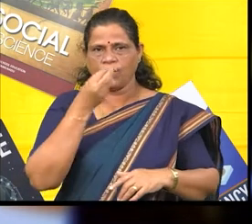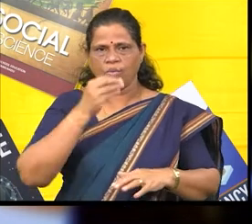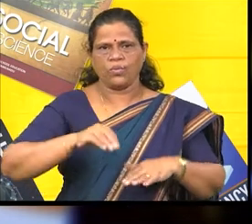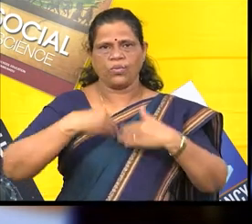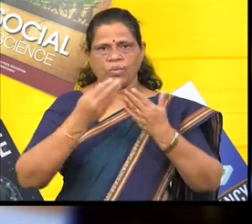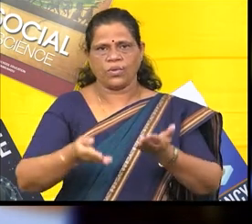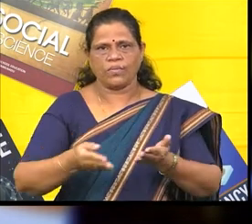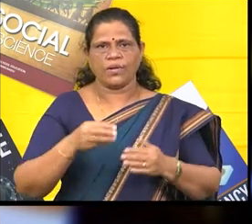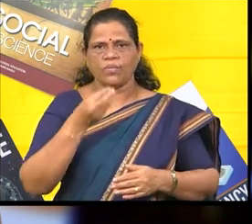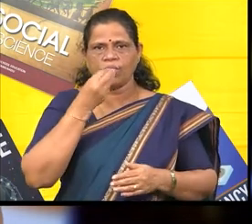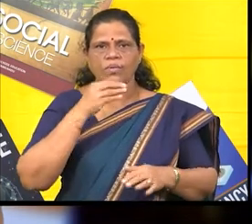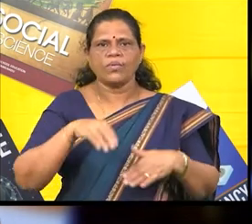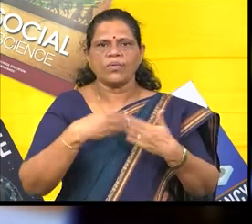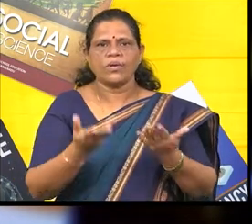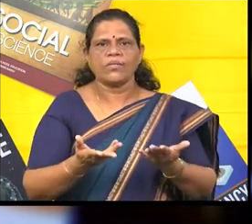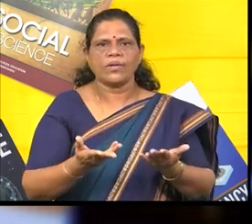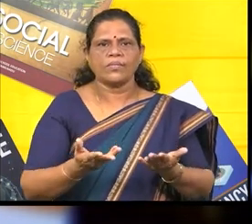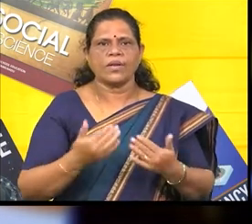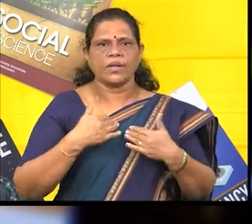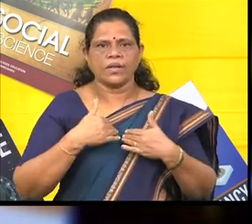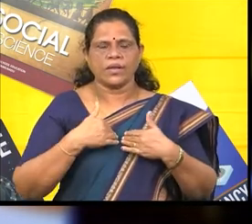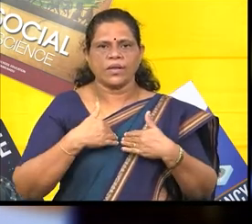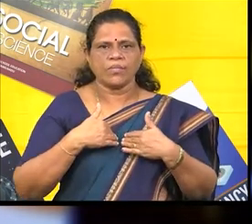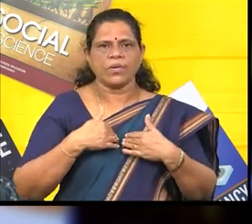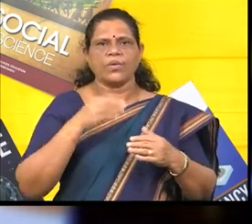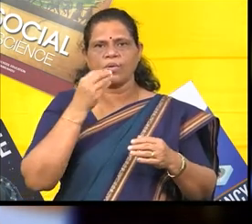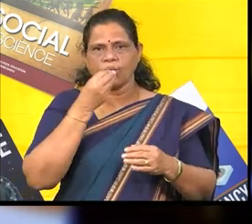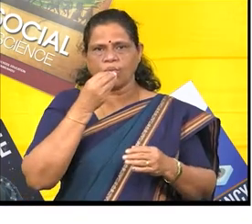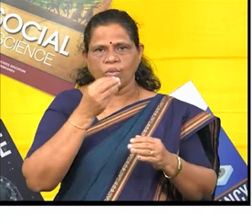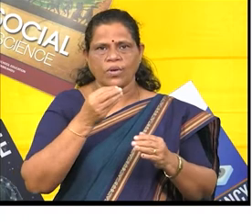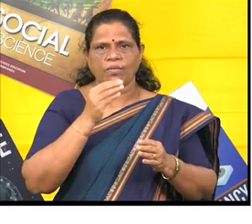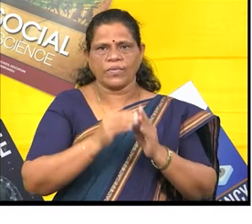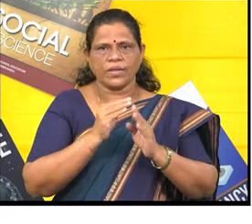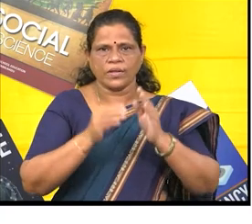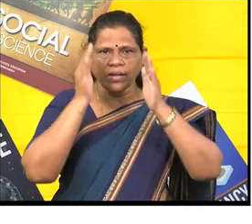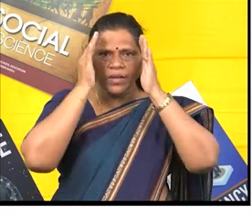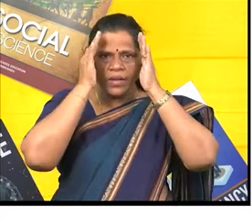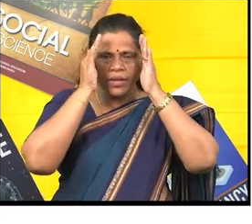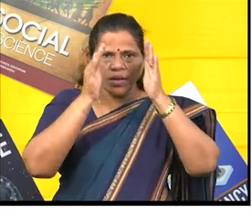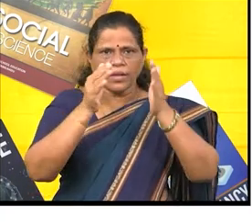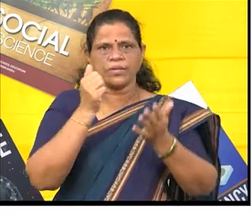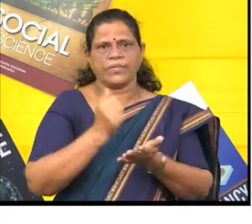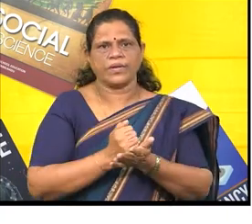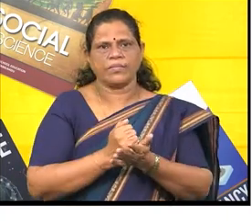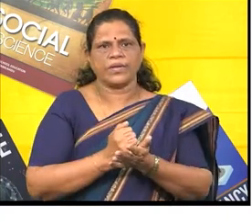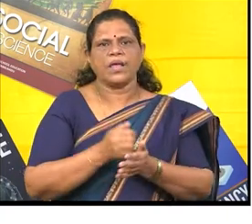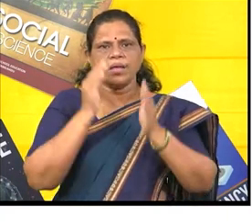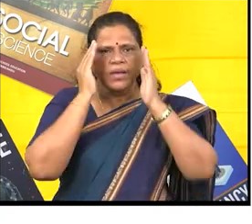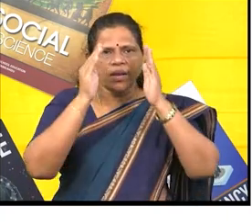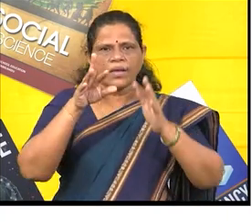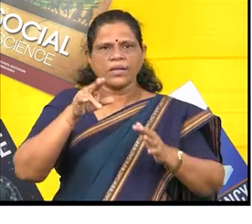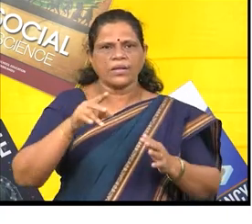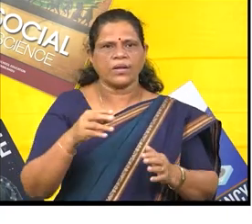உணவு வழங்கணும். அப்போ உணவு வழங்கணுன்னா இந்த நமக்குன்னு ஒரு உணவு வேதி இருக்குன்னு ஒரு இலக்கு வேணும். அந்த இலக்குகள் என்னன்னு